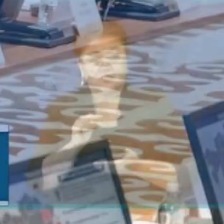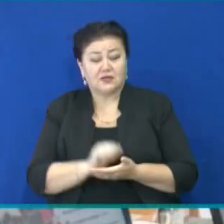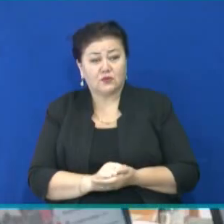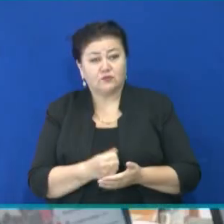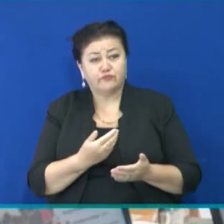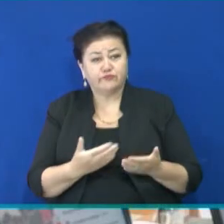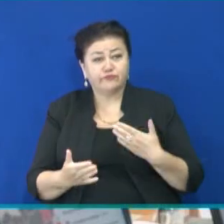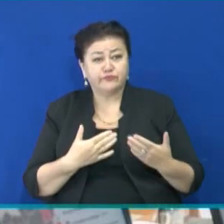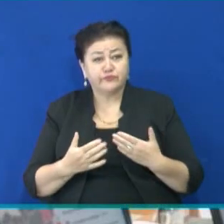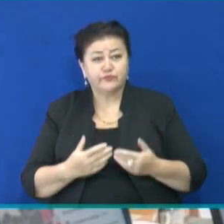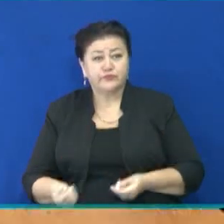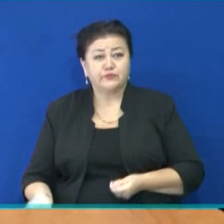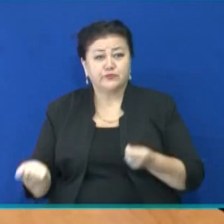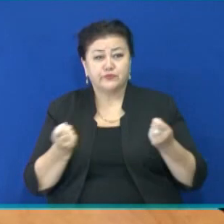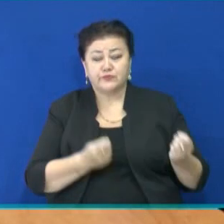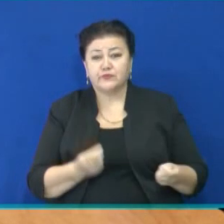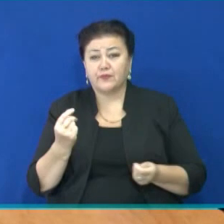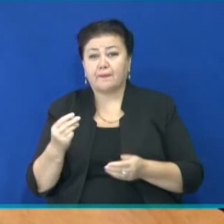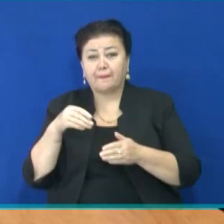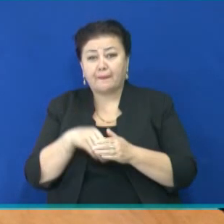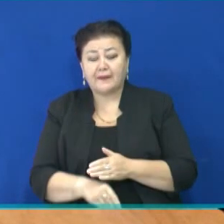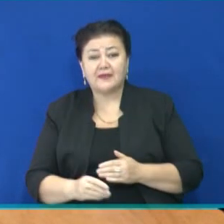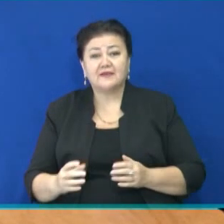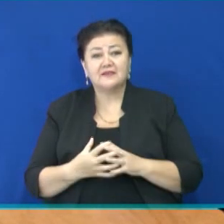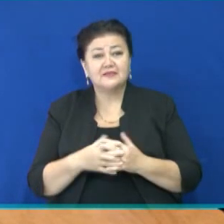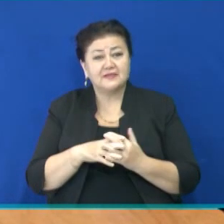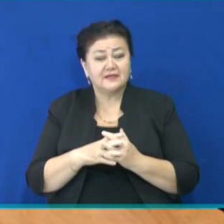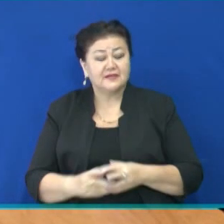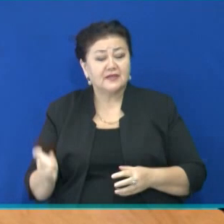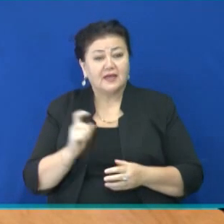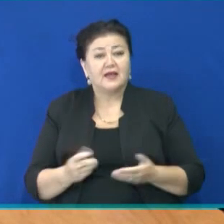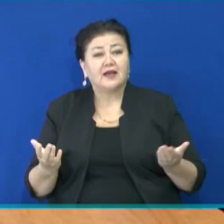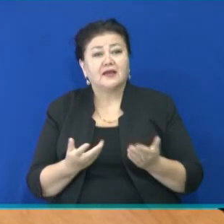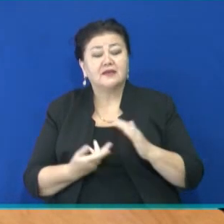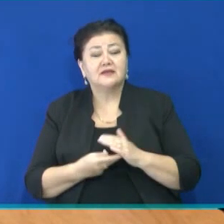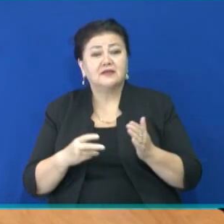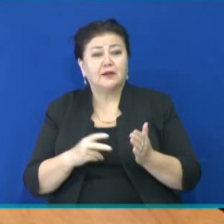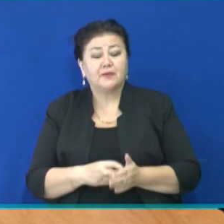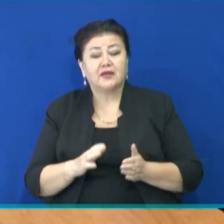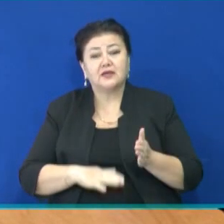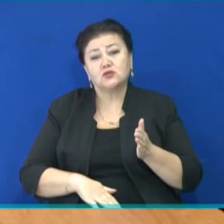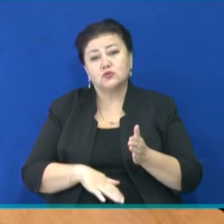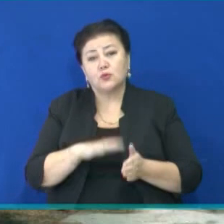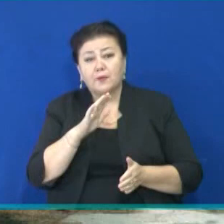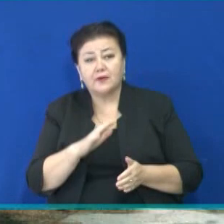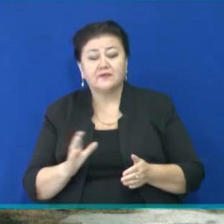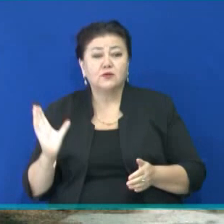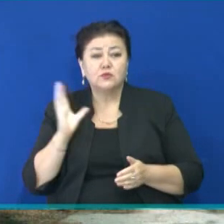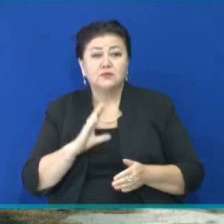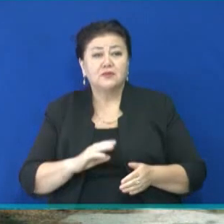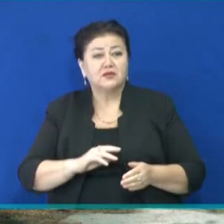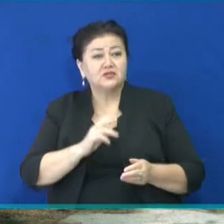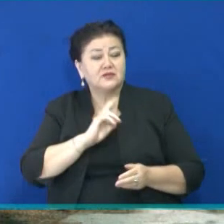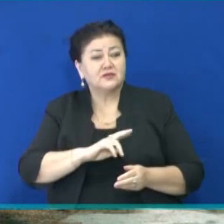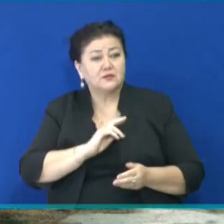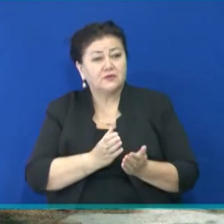ынтымақтастық, инвестициялар тарту және ауыл шаруашылығы саласындағы бірлескен жобаларды іске асыру мәселелері талқыланды.